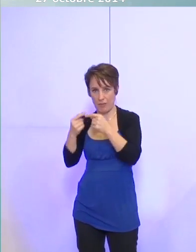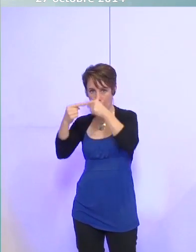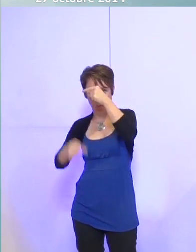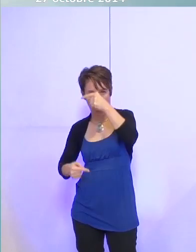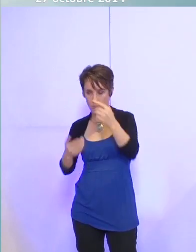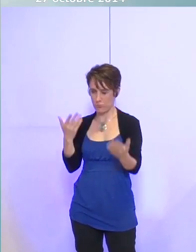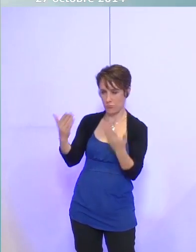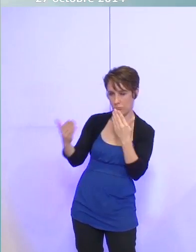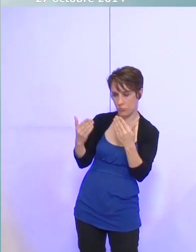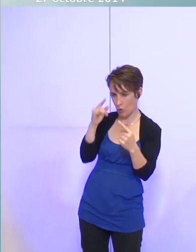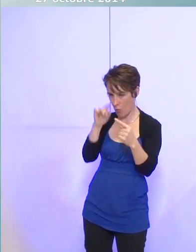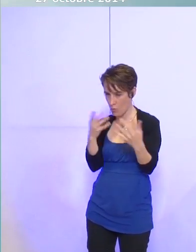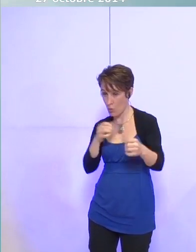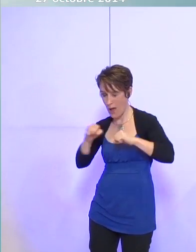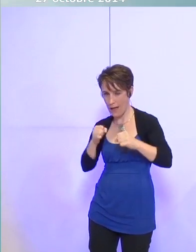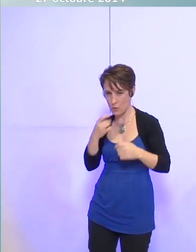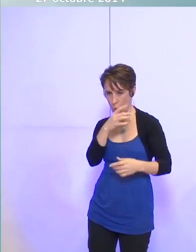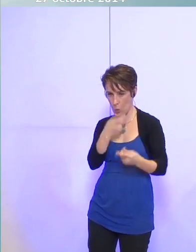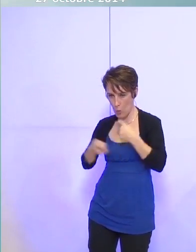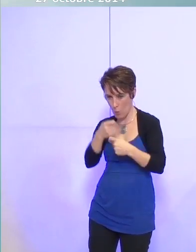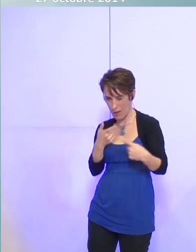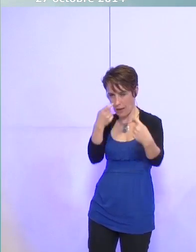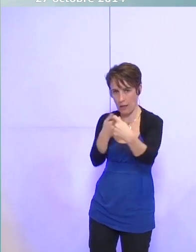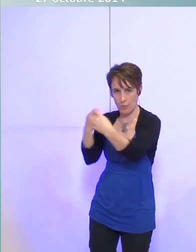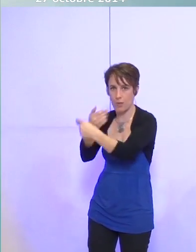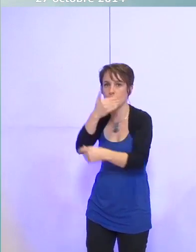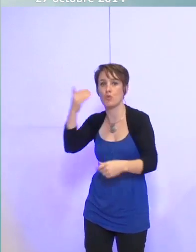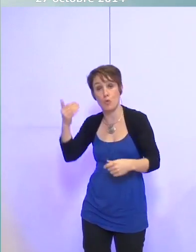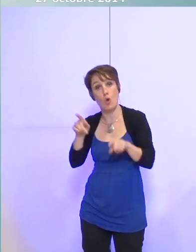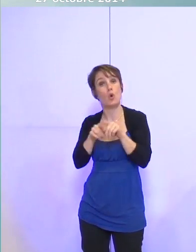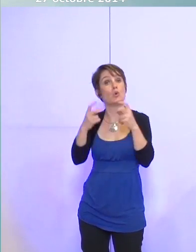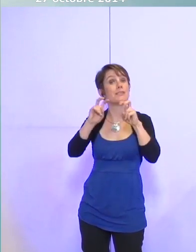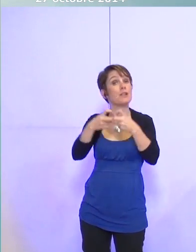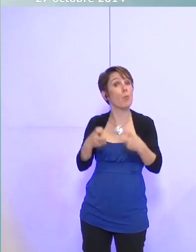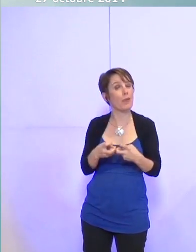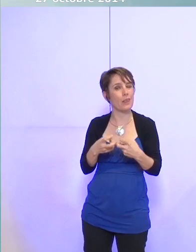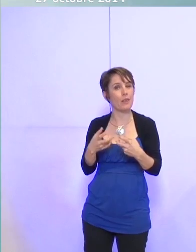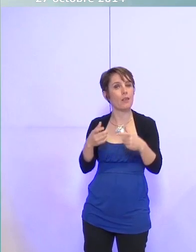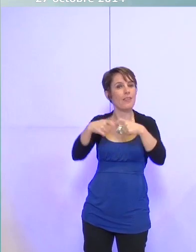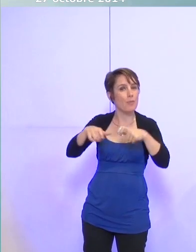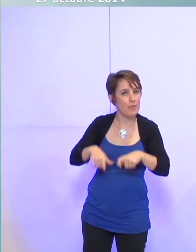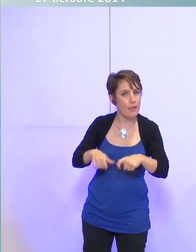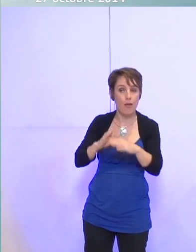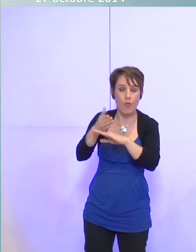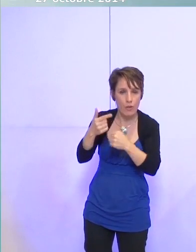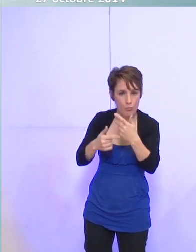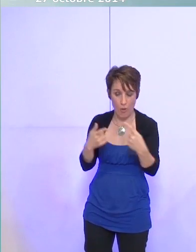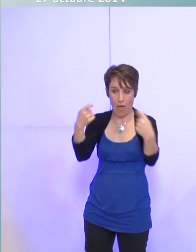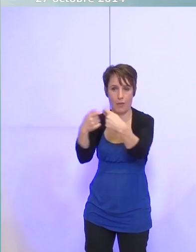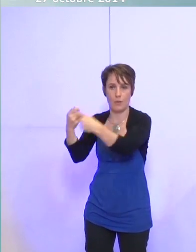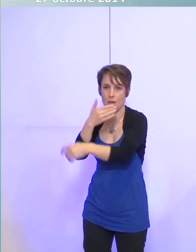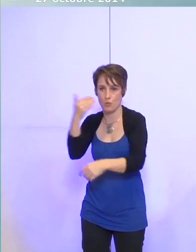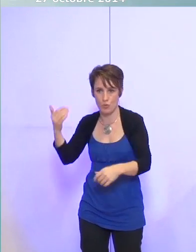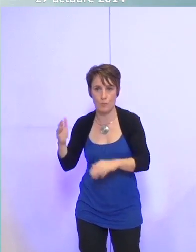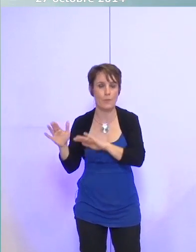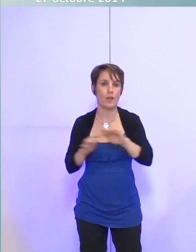l'action commerciale et de déterminer le juste prix pour les prestations. Une seconde étude, pilotée par le service du contrôle de gestion de la